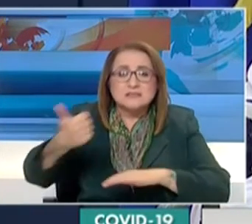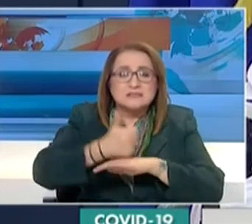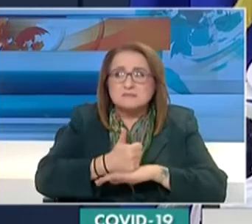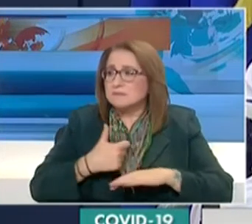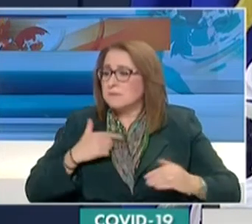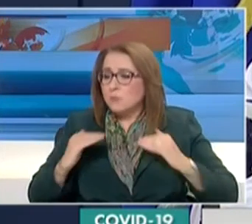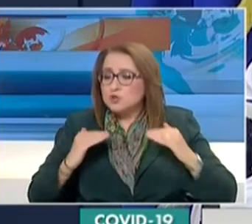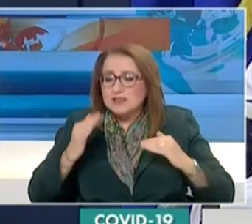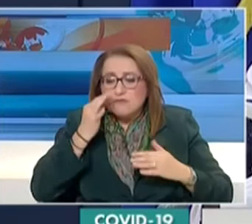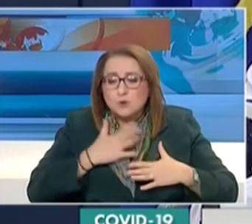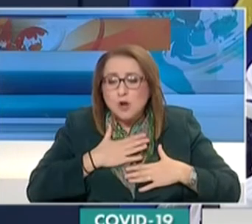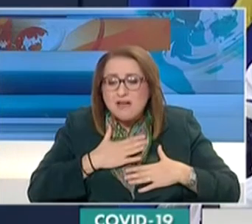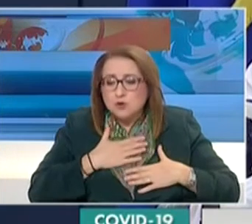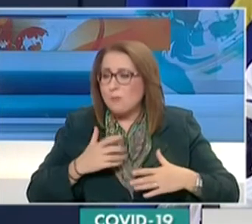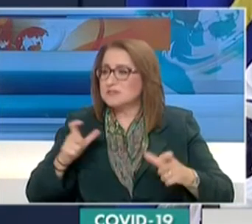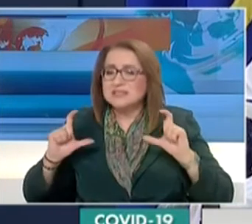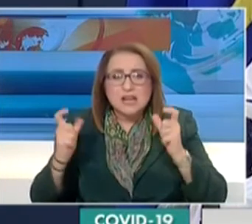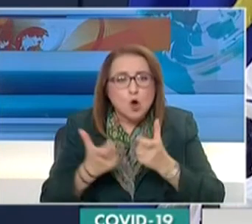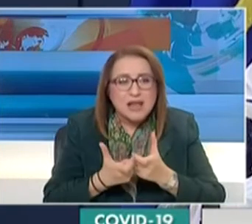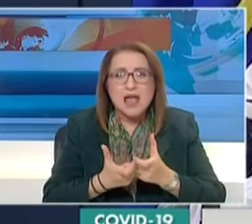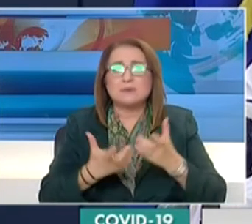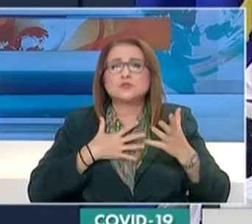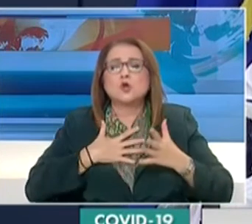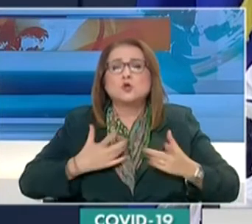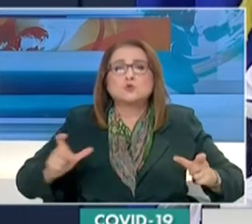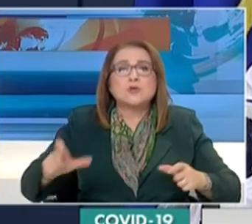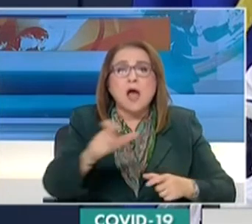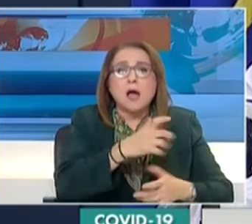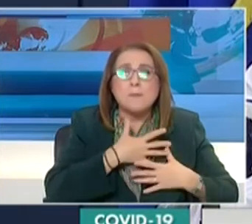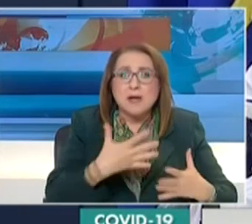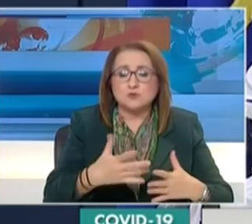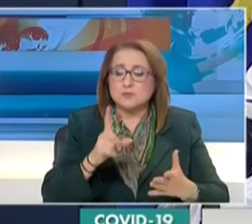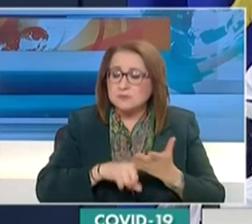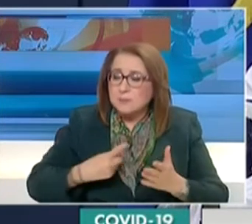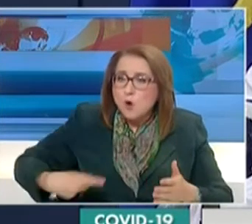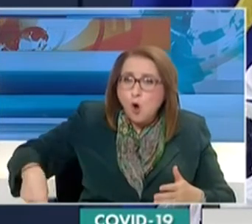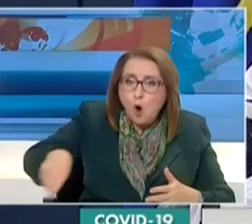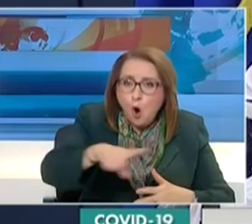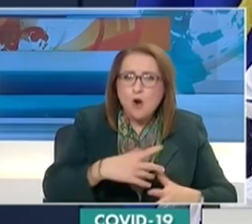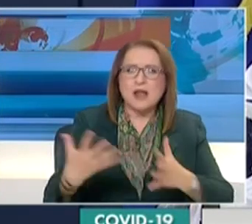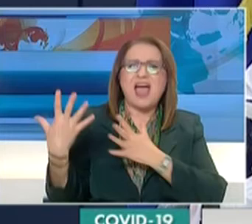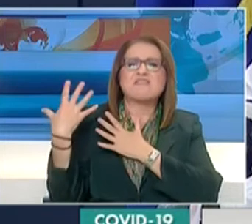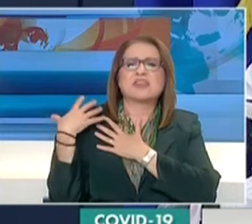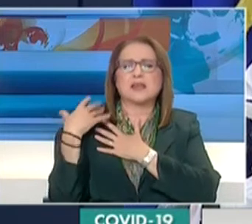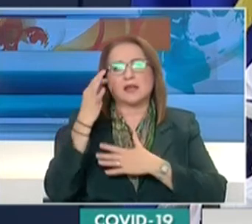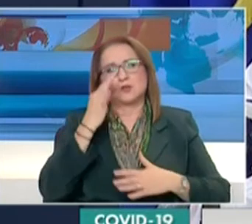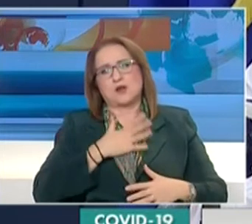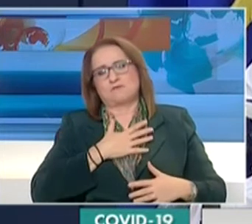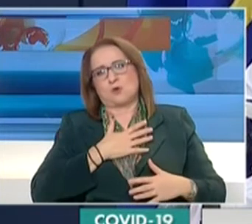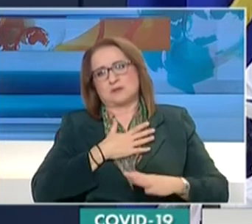ηγέτες του εαυτού μας. Και πρέπει να σταθούμε στο ύψος των περιστάσεων, να αναλάβουμε όλοι τις ευθύνες μας.